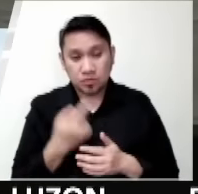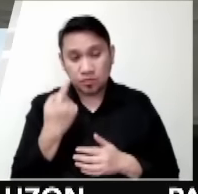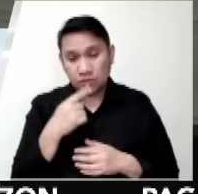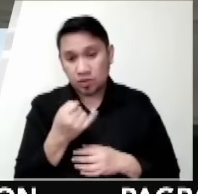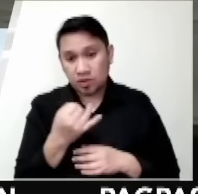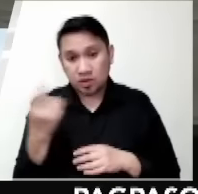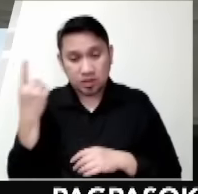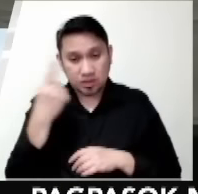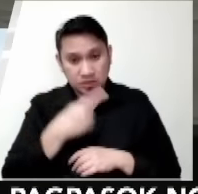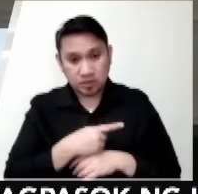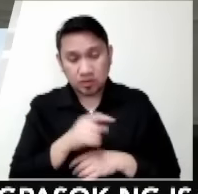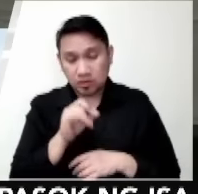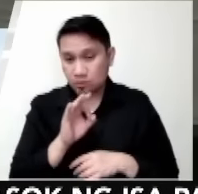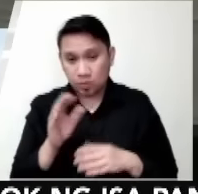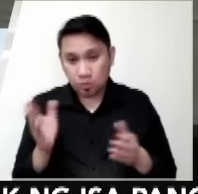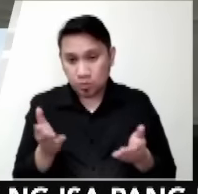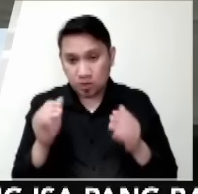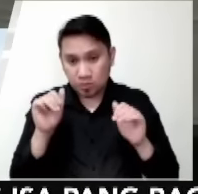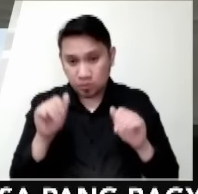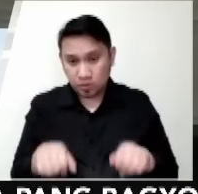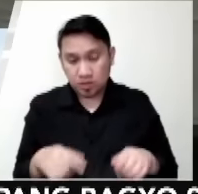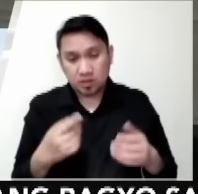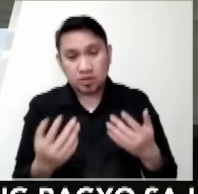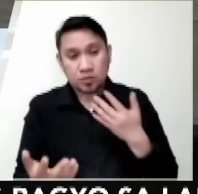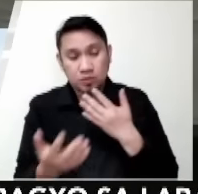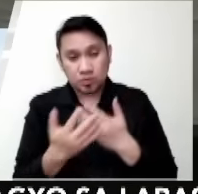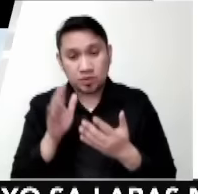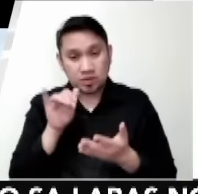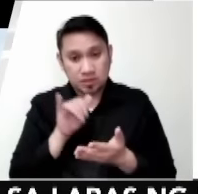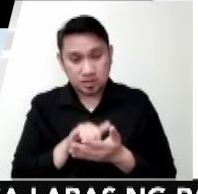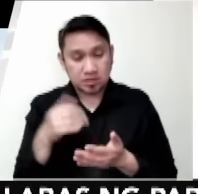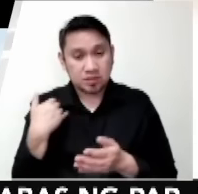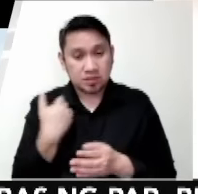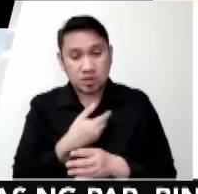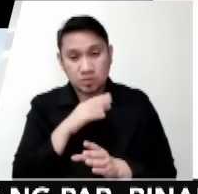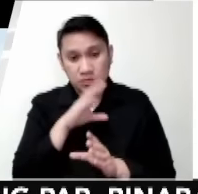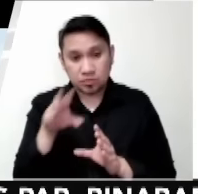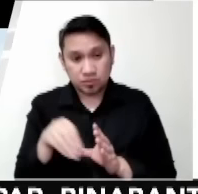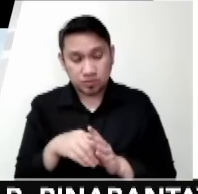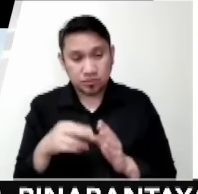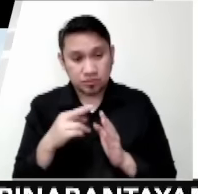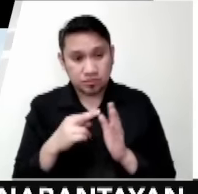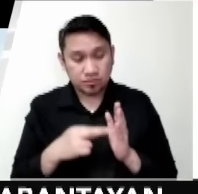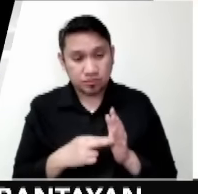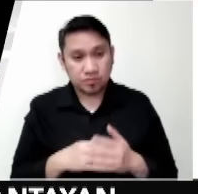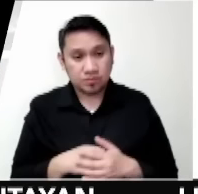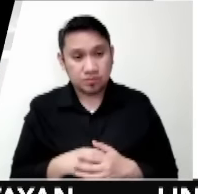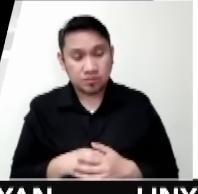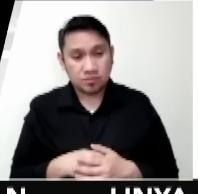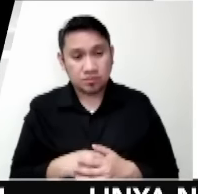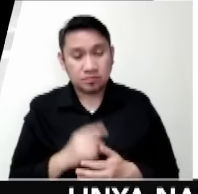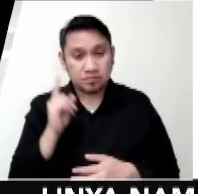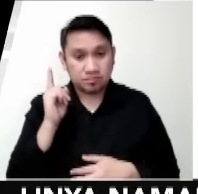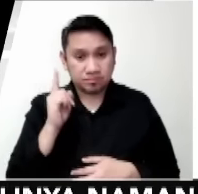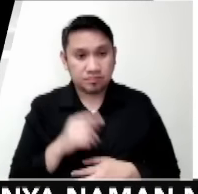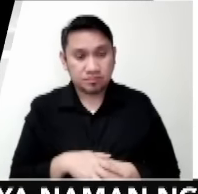namin siya pwede i-detain. Yun ang nakalagay po sa aming rules. Hindi ako pugante dahil ako po ay lumabag sa